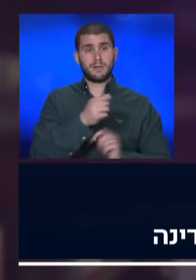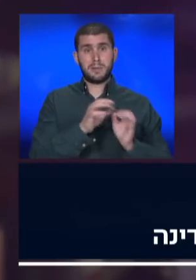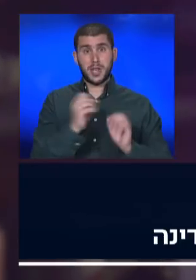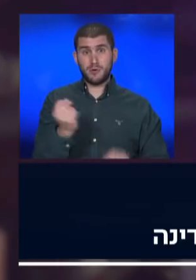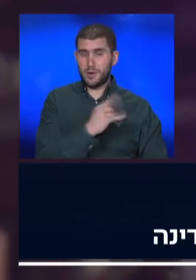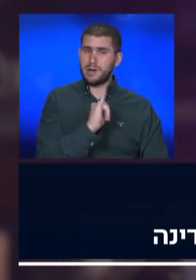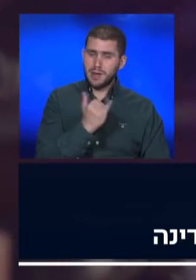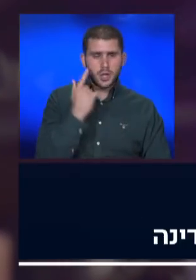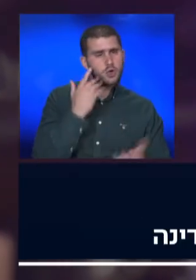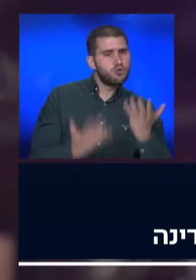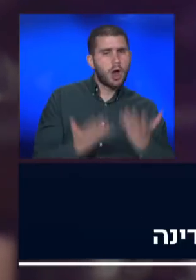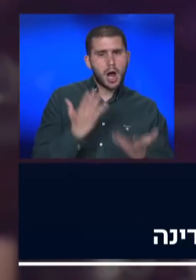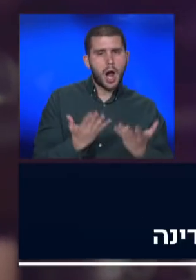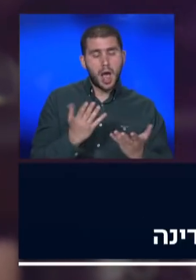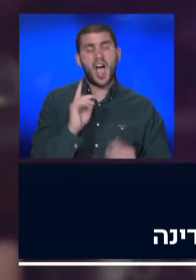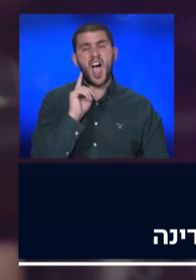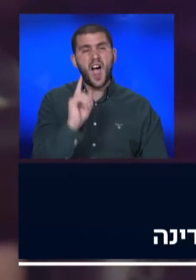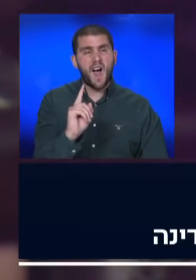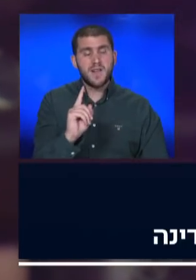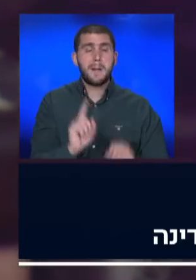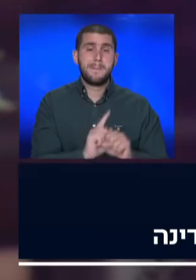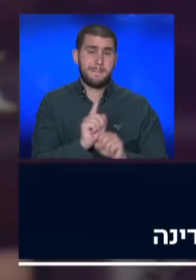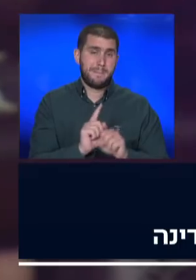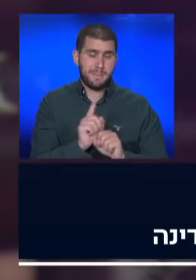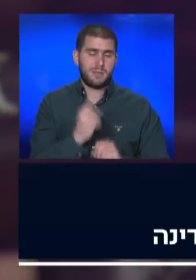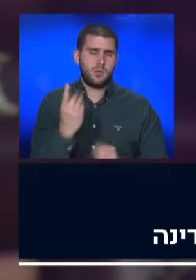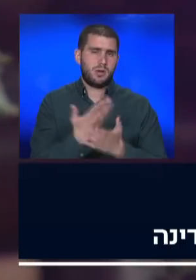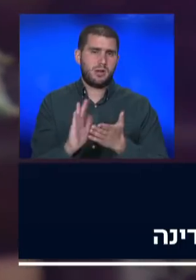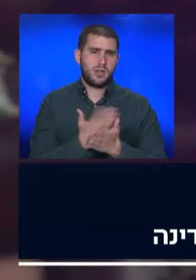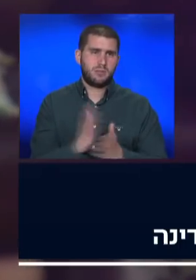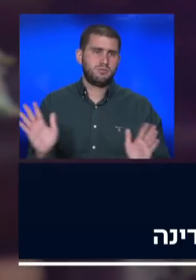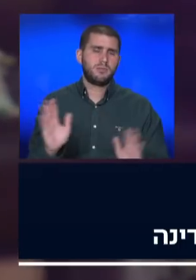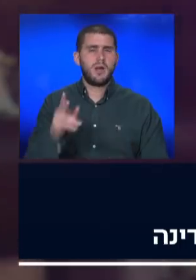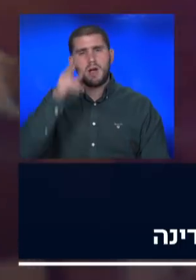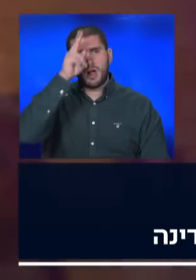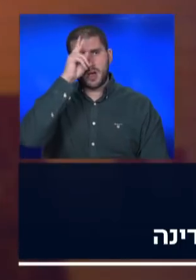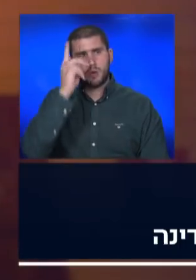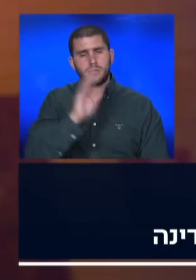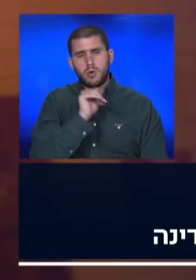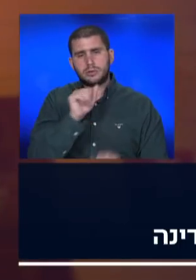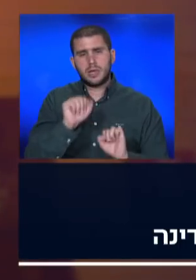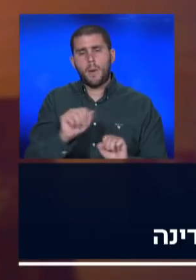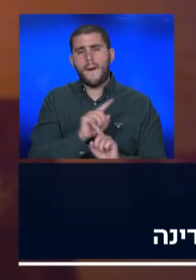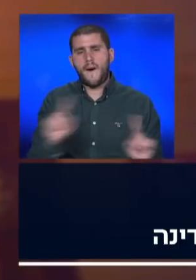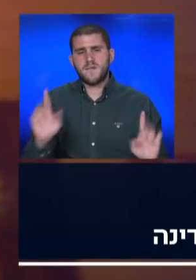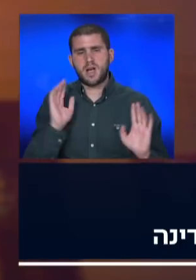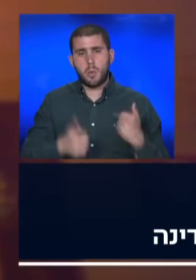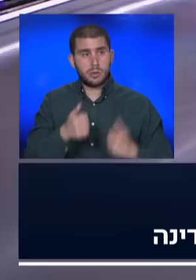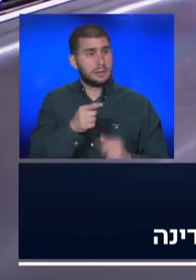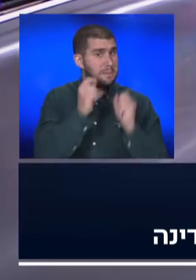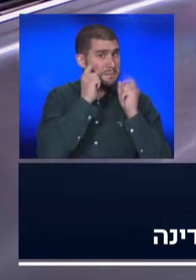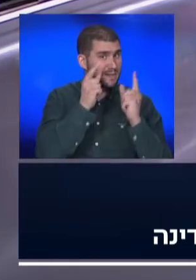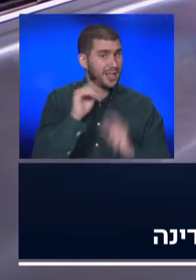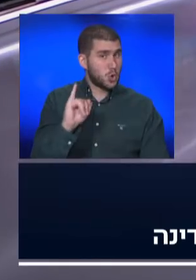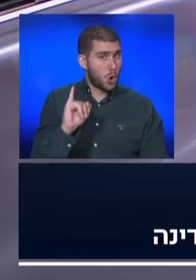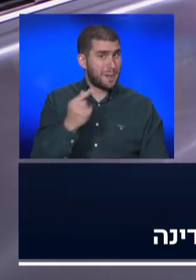הזה, אבל בינתיים לפחות הוא מחליט שהליכוד לא יתמוך באף מועמד. וזה מפתיע את יורם גאון, אני מבינה. וזה